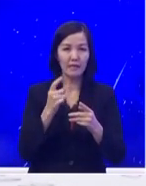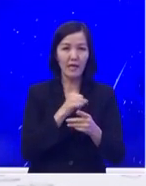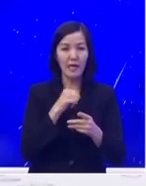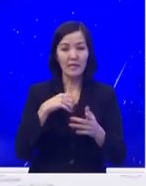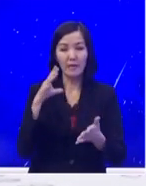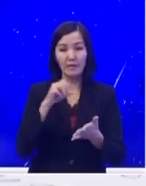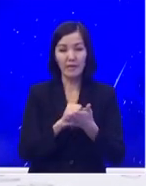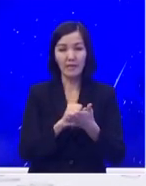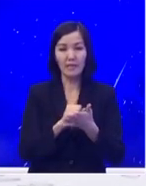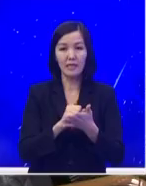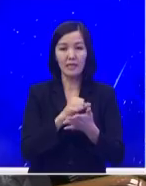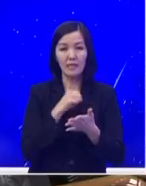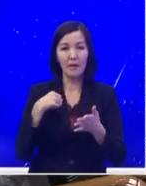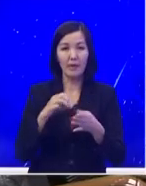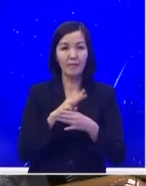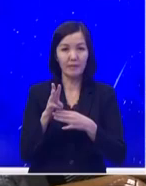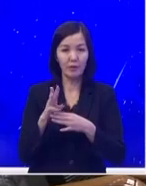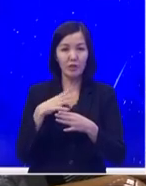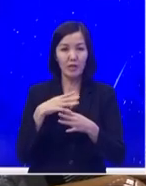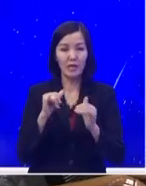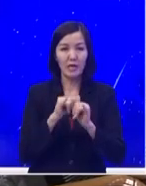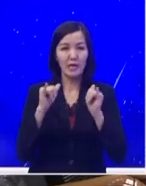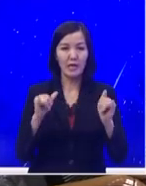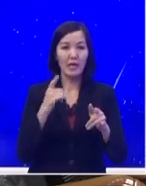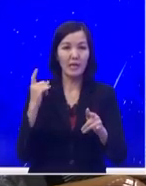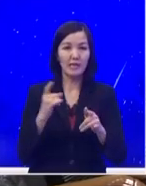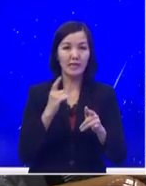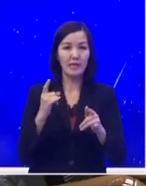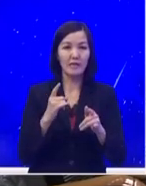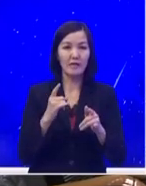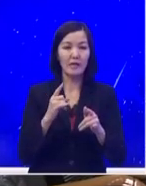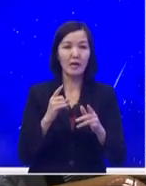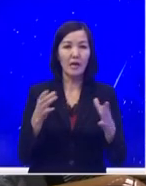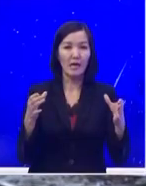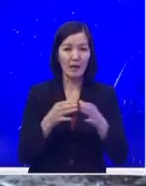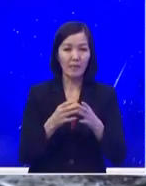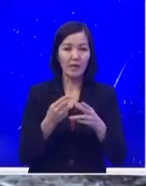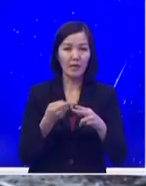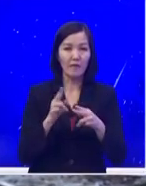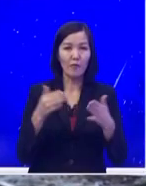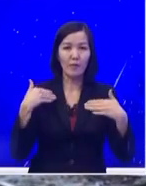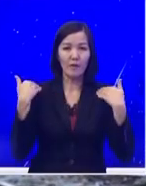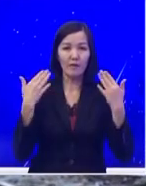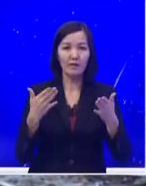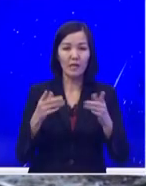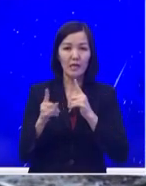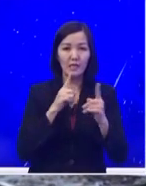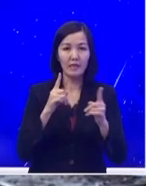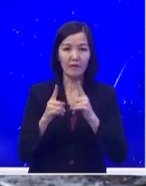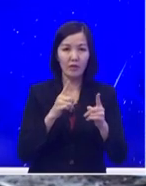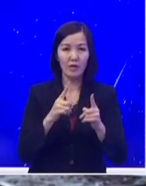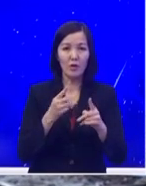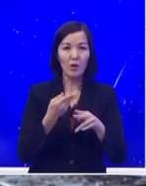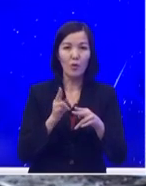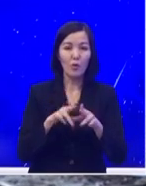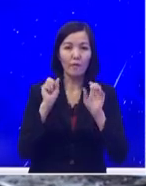особенно в сельской местности. Именно на развитие приусадебного хозяйства рассчитан ирригационный комплект. Его презентовали в ходе селекторного совещания.